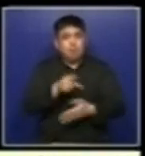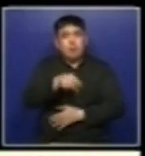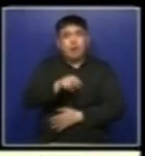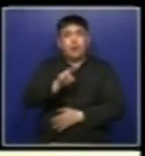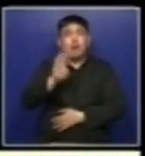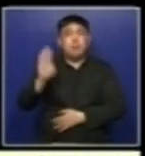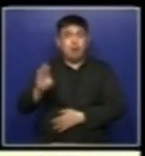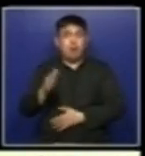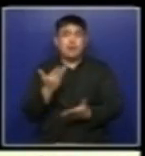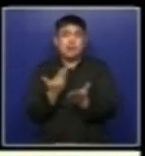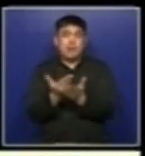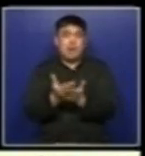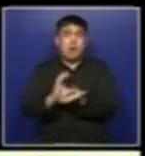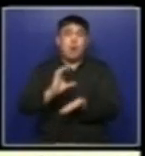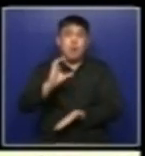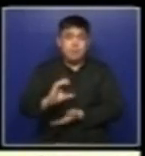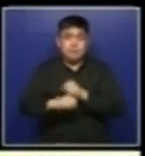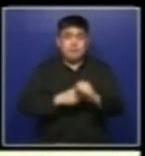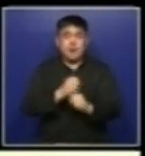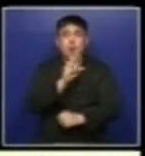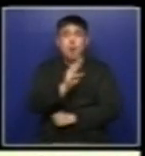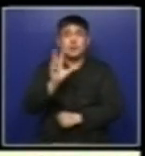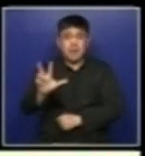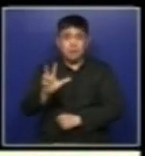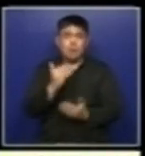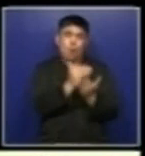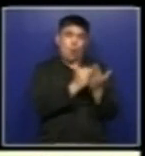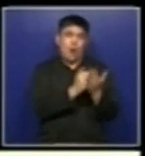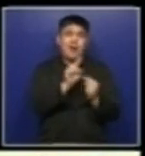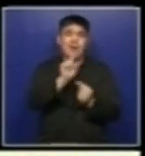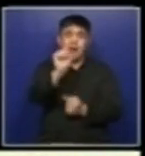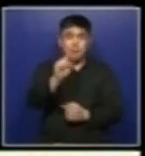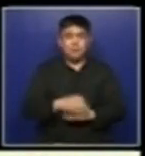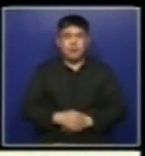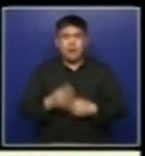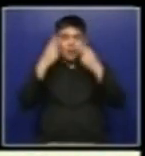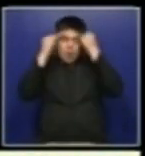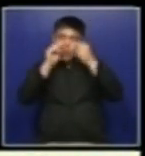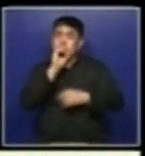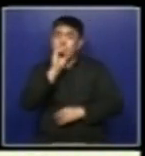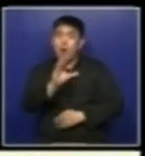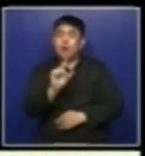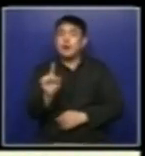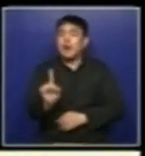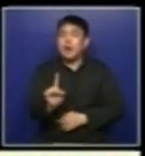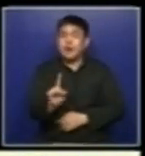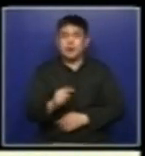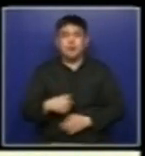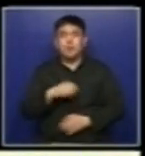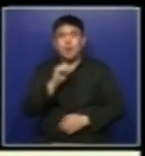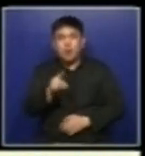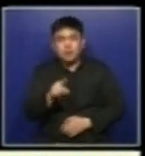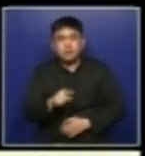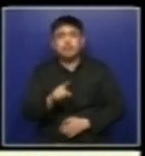ประมาณนะปี2563ในวาระแรกตอนนั้นนายกก็แนะนำไปตามที่เราได้ยินกันไปนะ